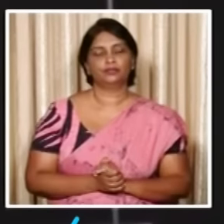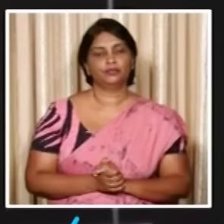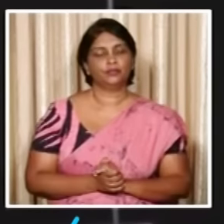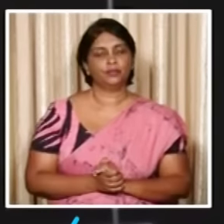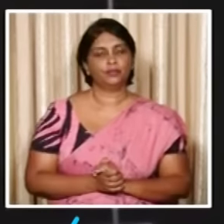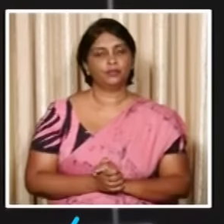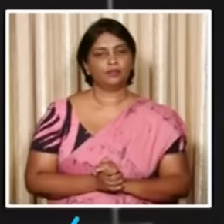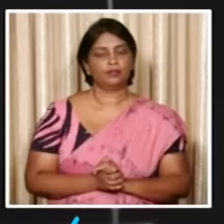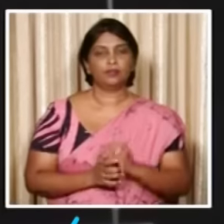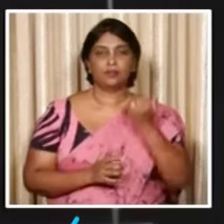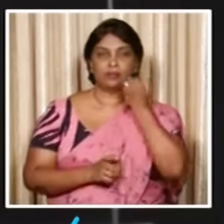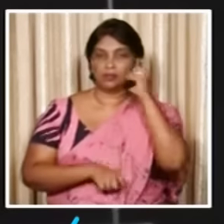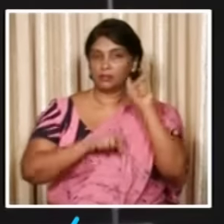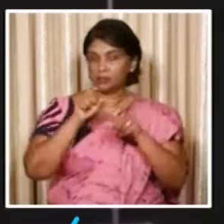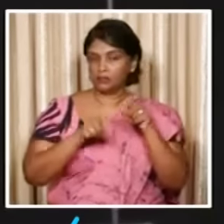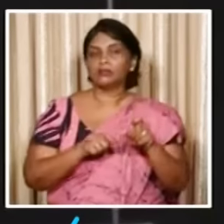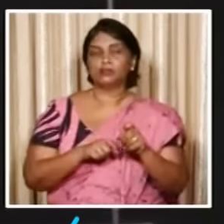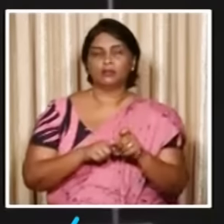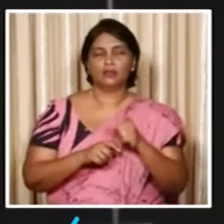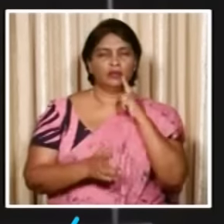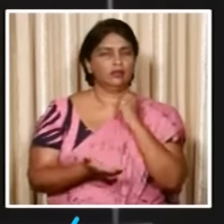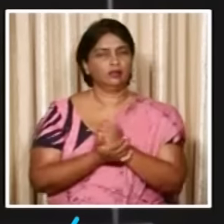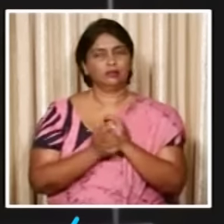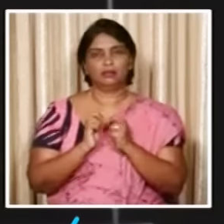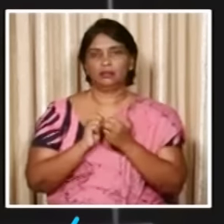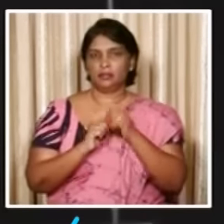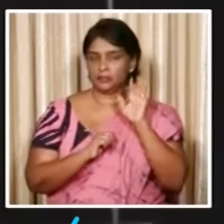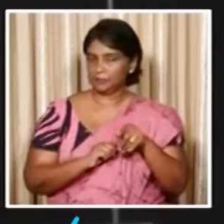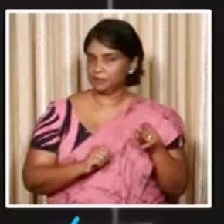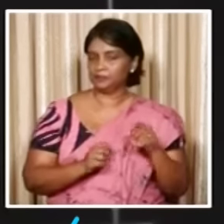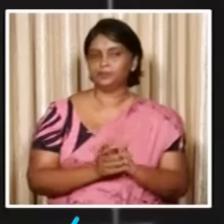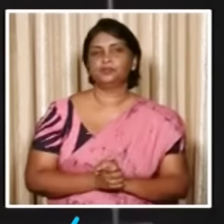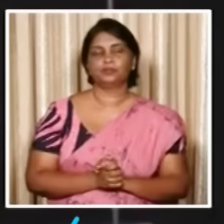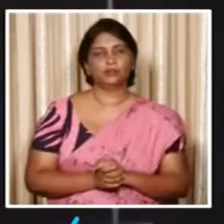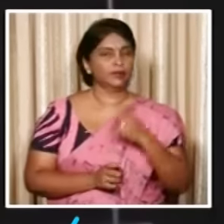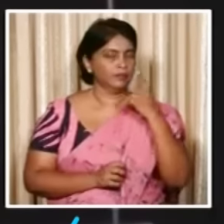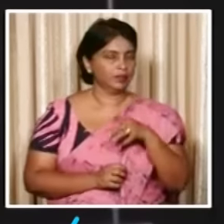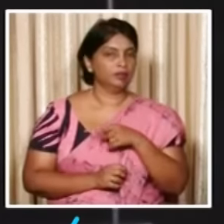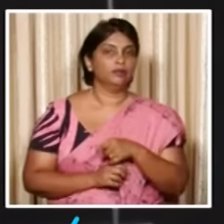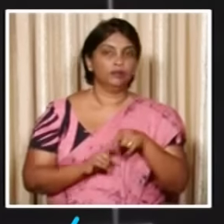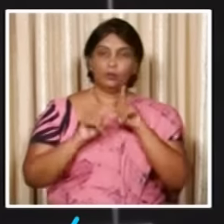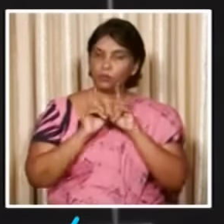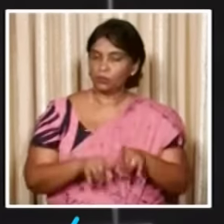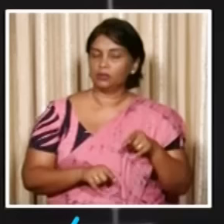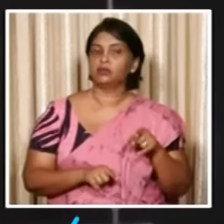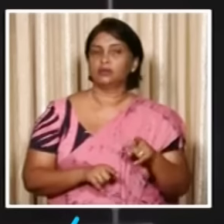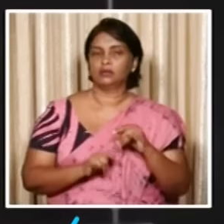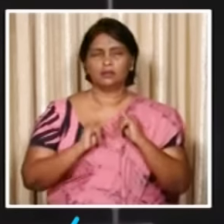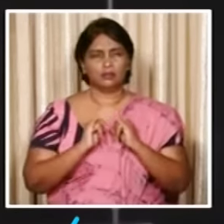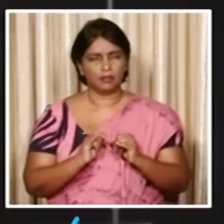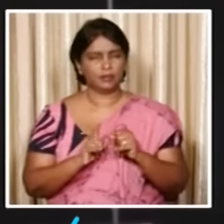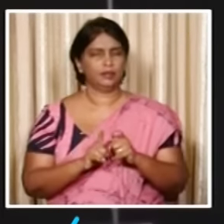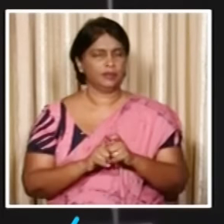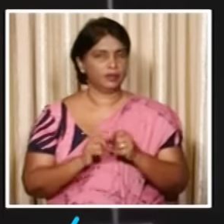அவர்களுக்கான மருந்து வகைகள் வழங்கப்படுவதில்லை. இது ஒரு மிக மோசமான மனிதாபிமான பிரச்சனை. நான் இந்த உயர்ந்த